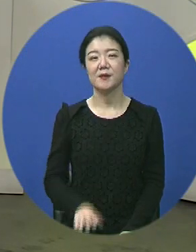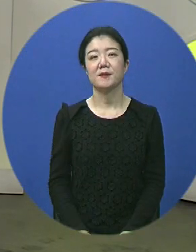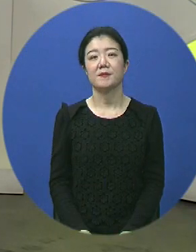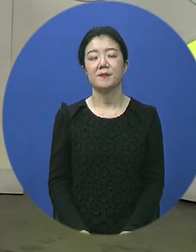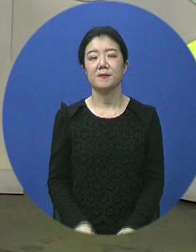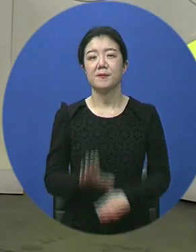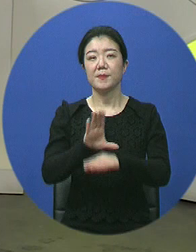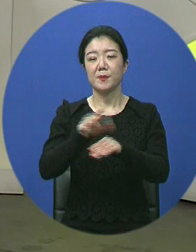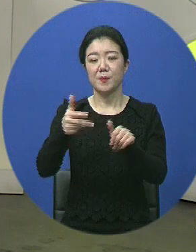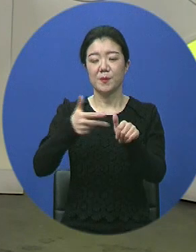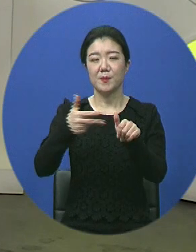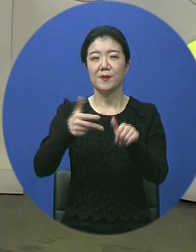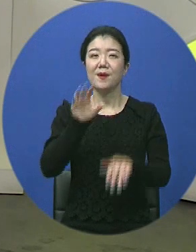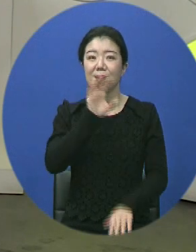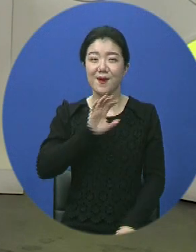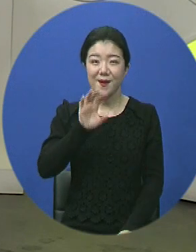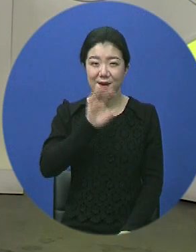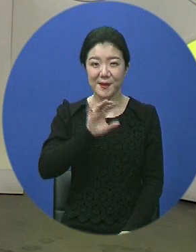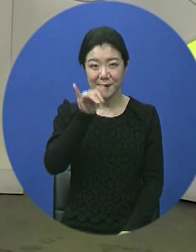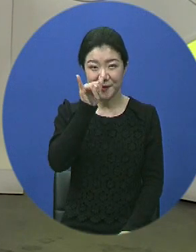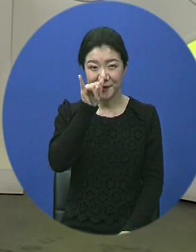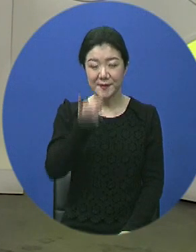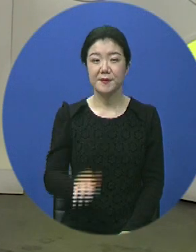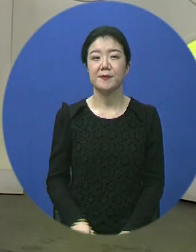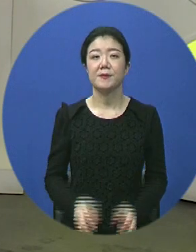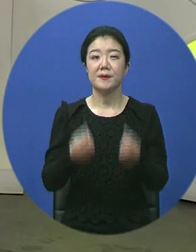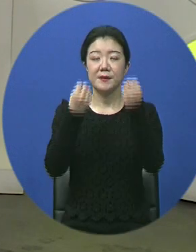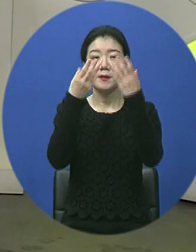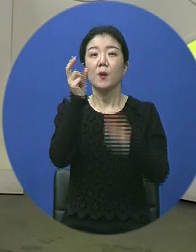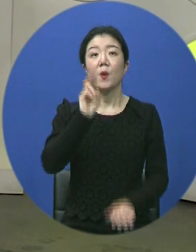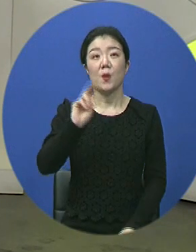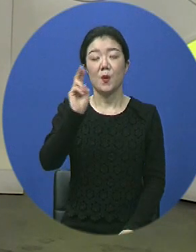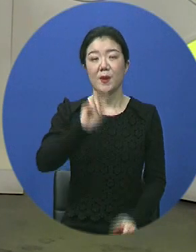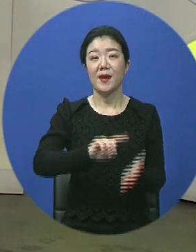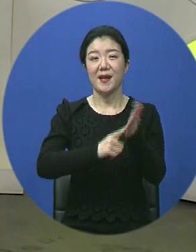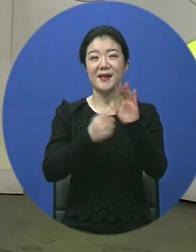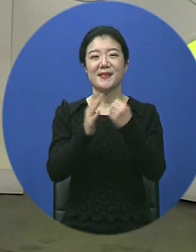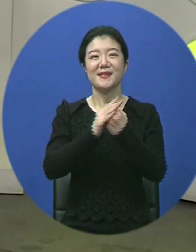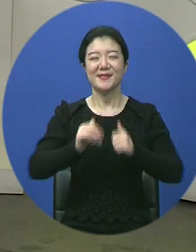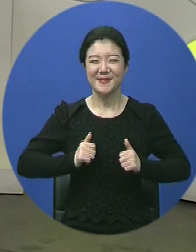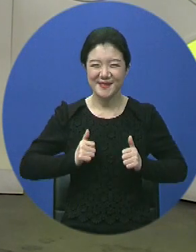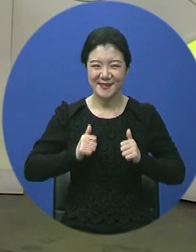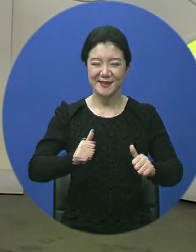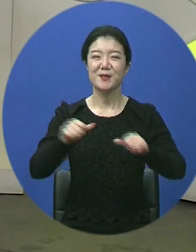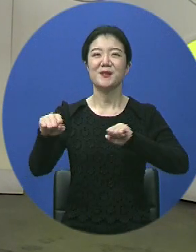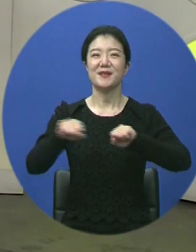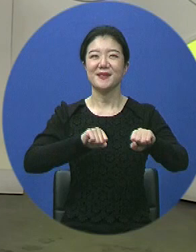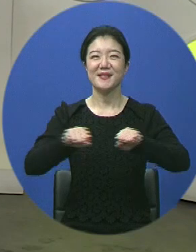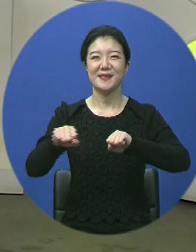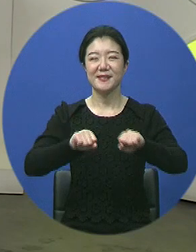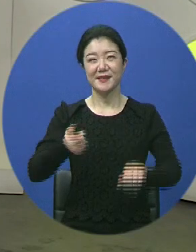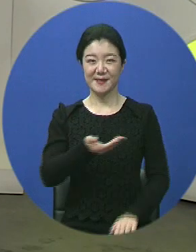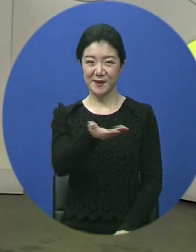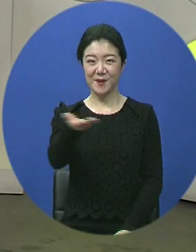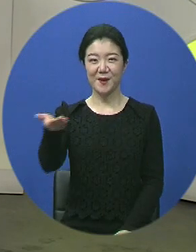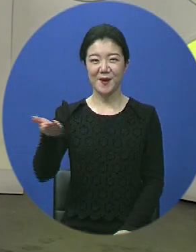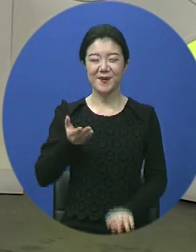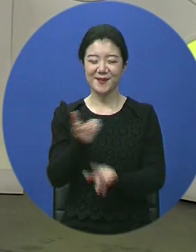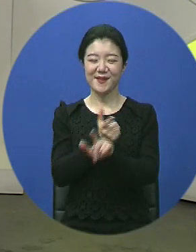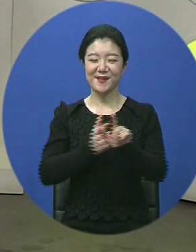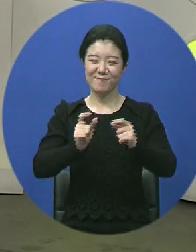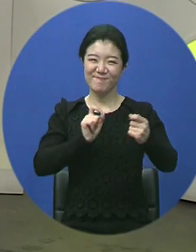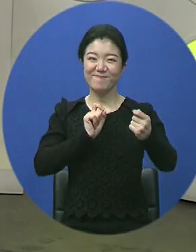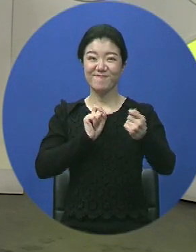예, 방송 찍으면서 연습도 많이 하고 또 이제 신곡 이제 나왔으니까 또 열심히 활동해서 여러분들께 더욱